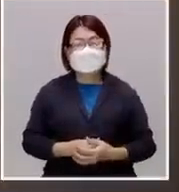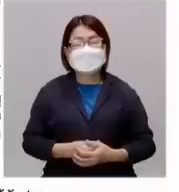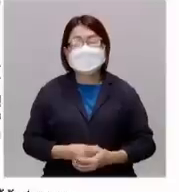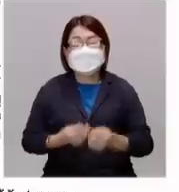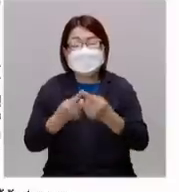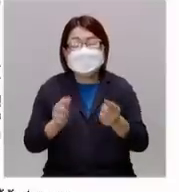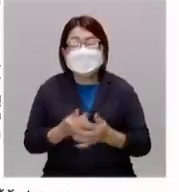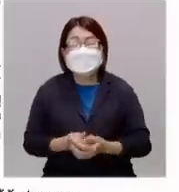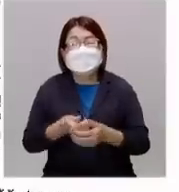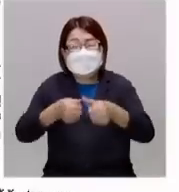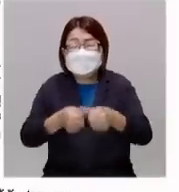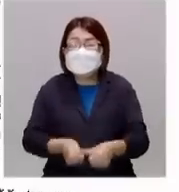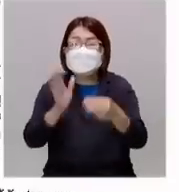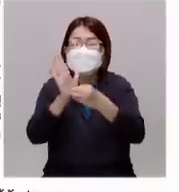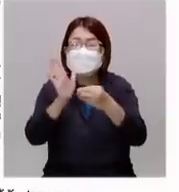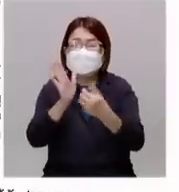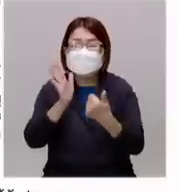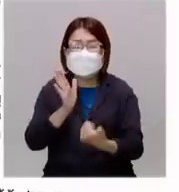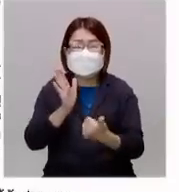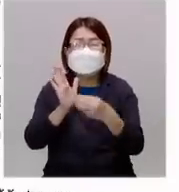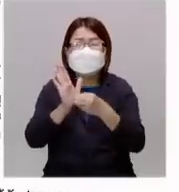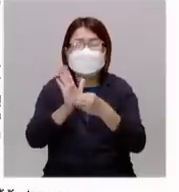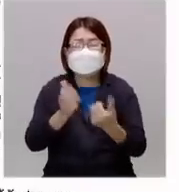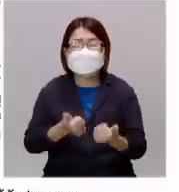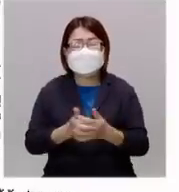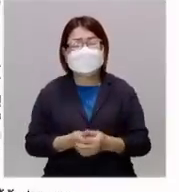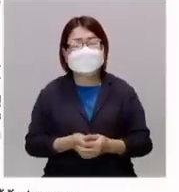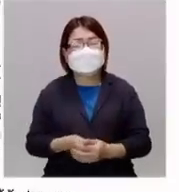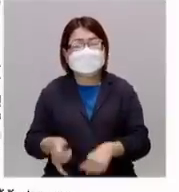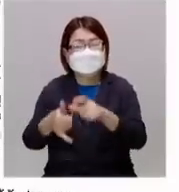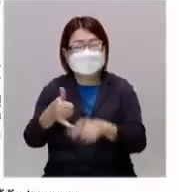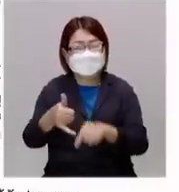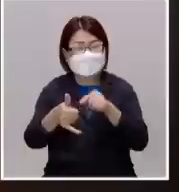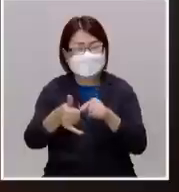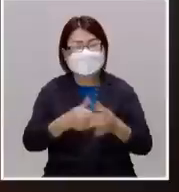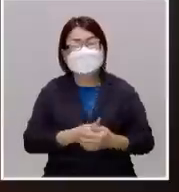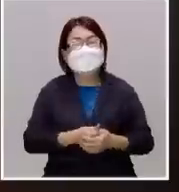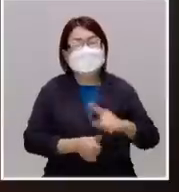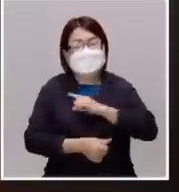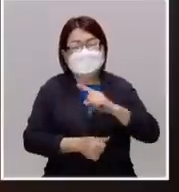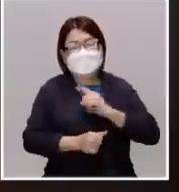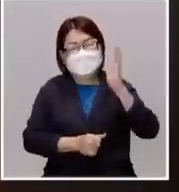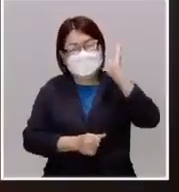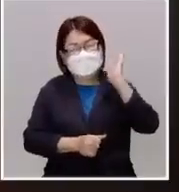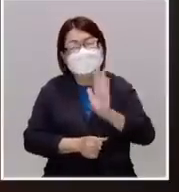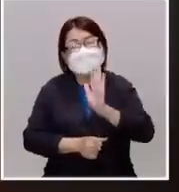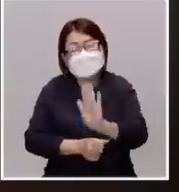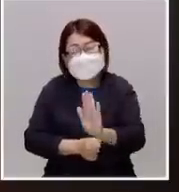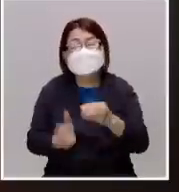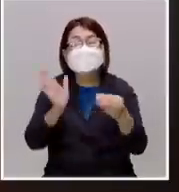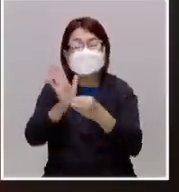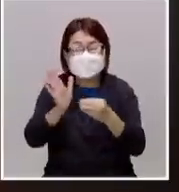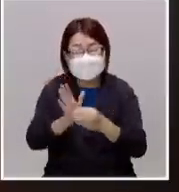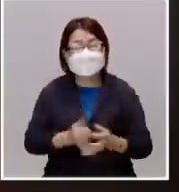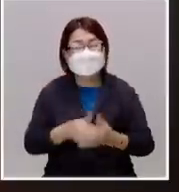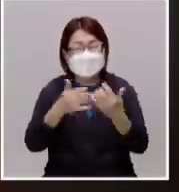ถานการณ์ในกรุงเทพมหานครนะครับล่าสุดร้อยตำรวจเอกพงศกรขวัญเมืองโฆษกกรุงเทพมหานครบอกว่าการติดเชื้อจำนวนม